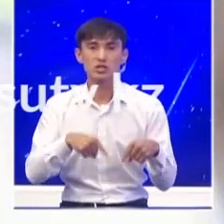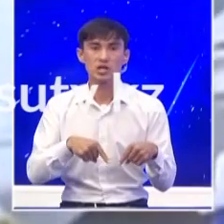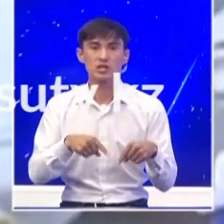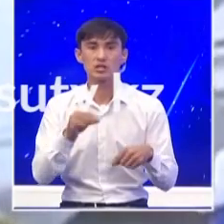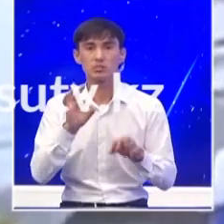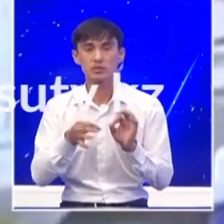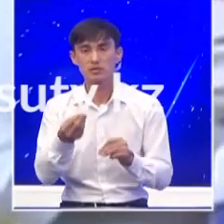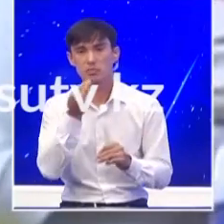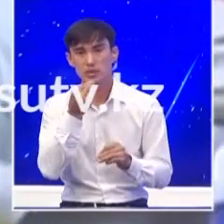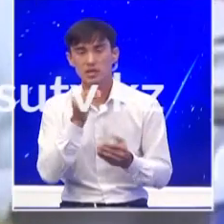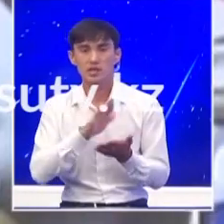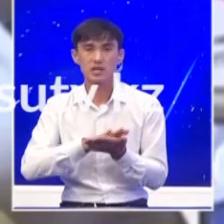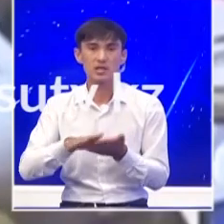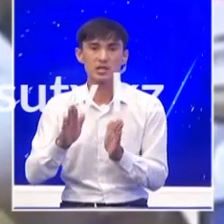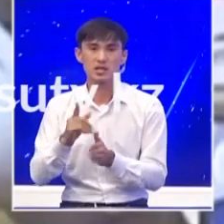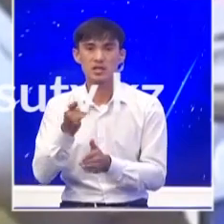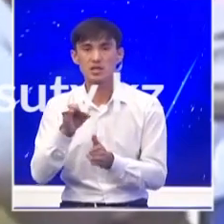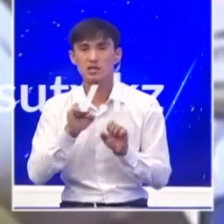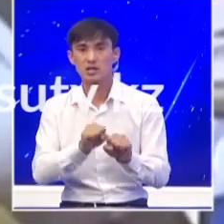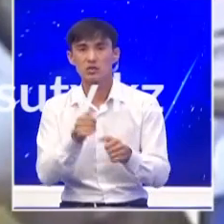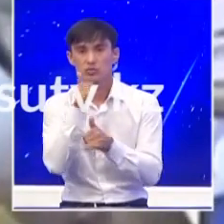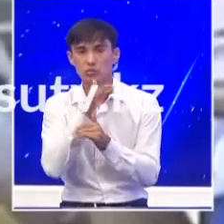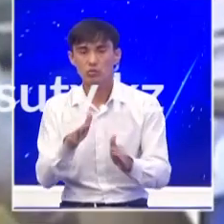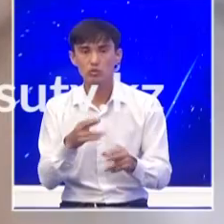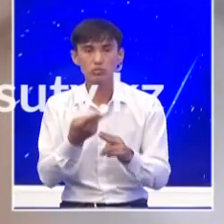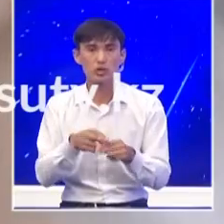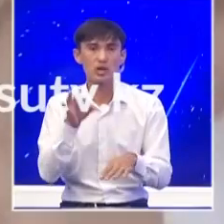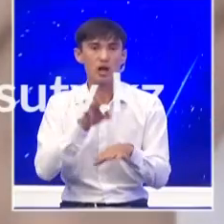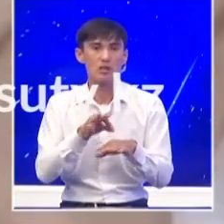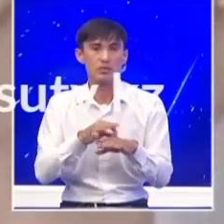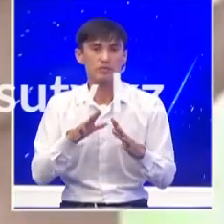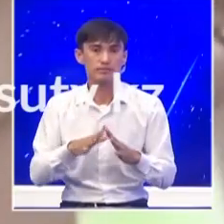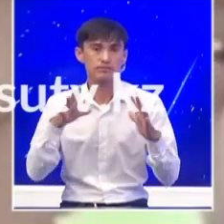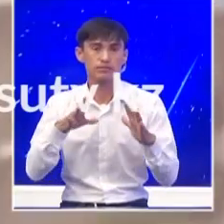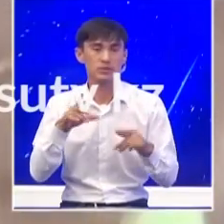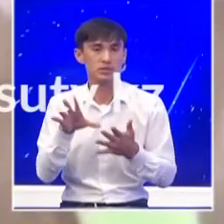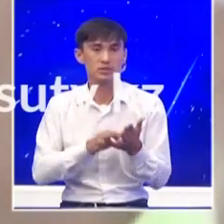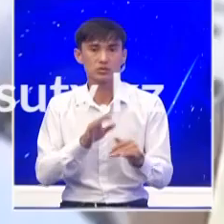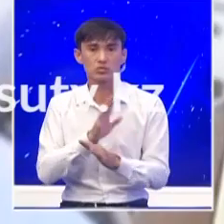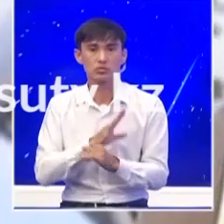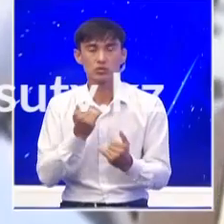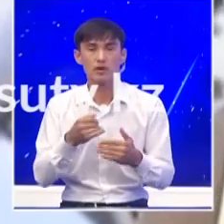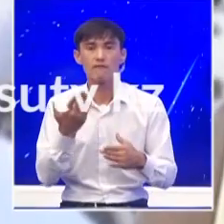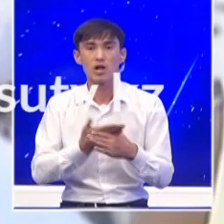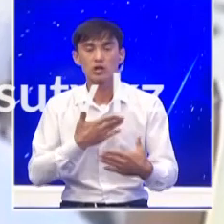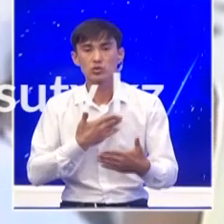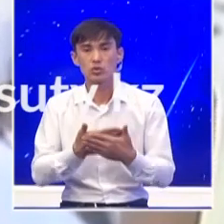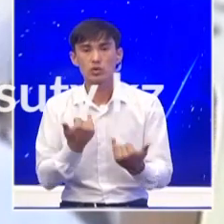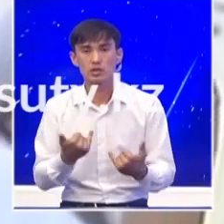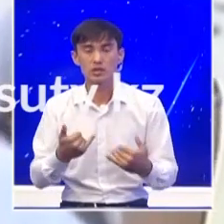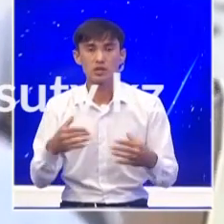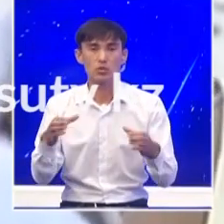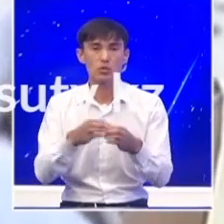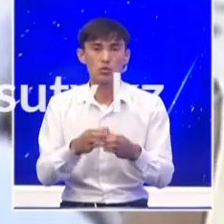әрі гигиенаны сақтауға мүмкіндігі жоқ бұл адамдарға ауру жиі асқынып кетеді. Волонтерлерден құралған топ кезбелер тұратын